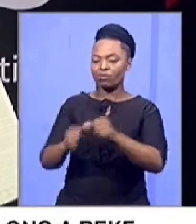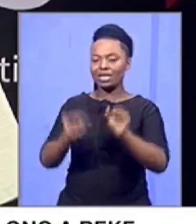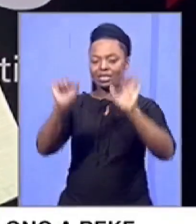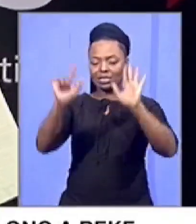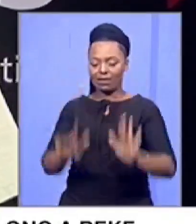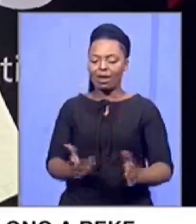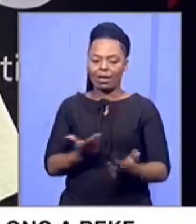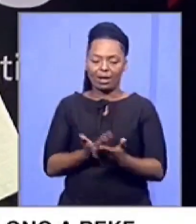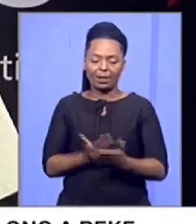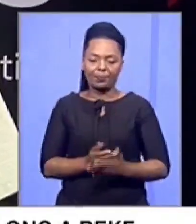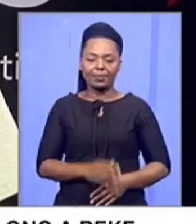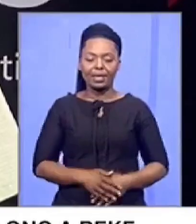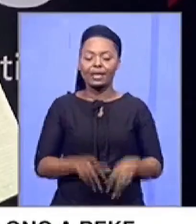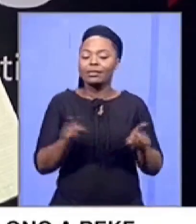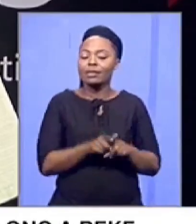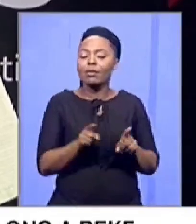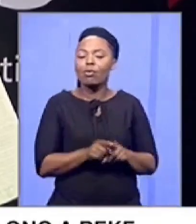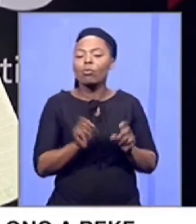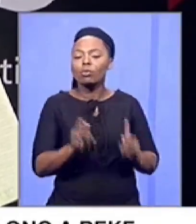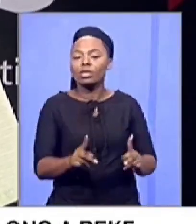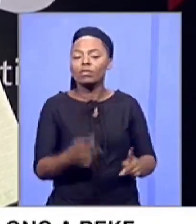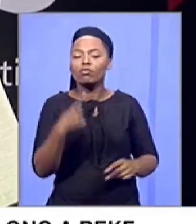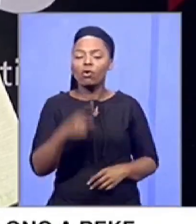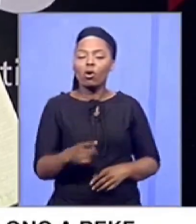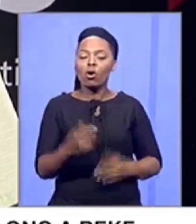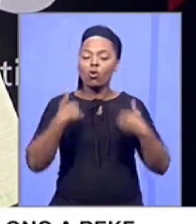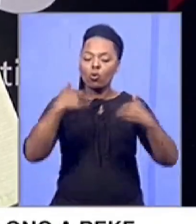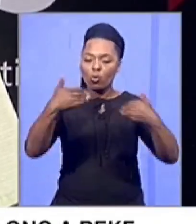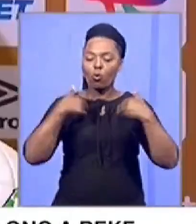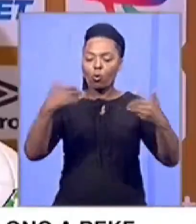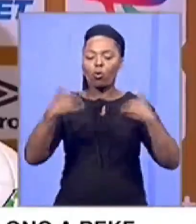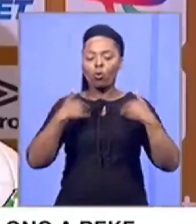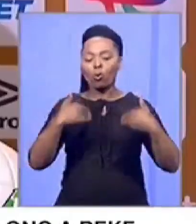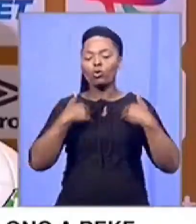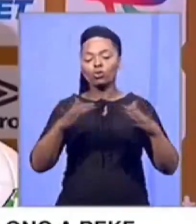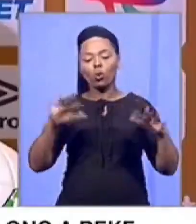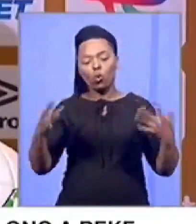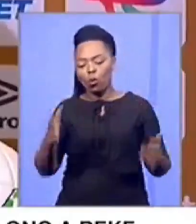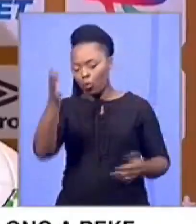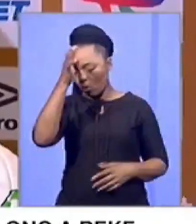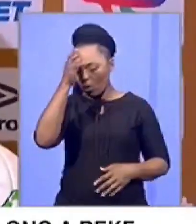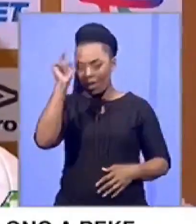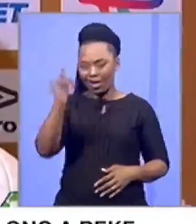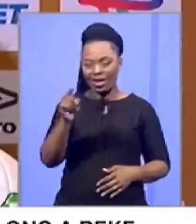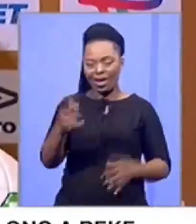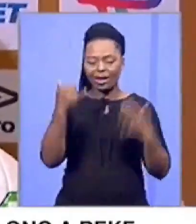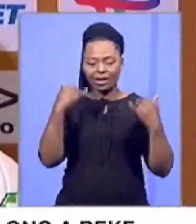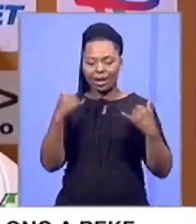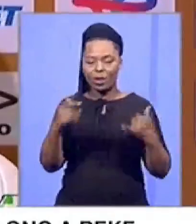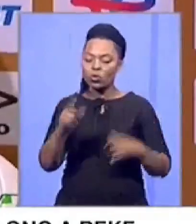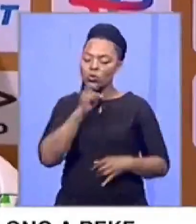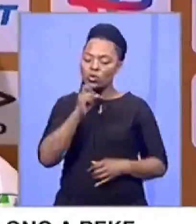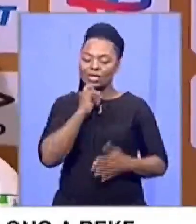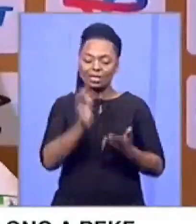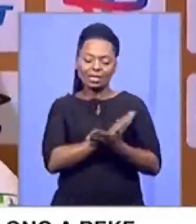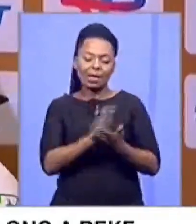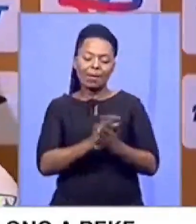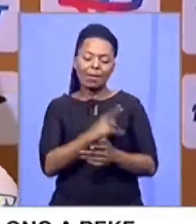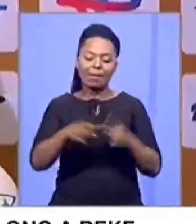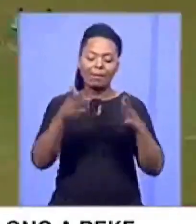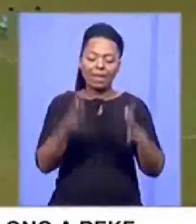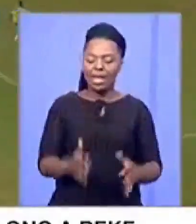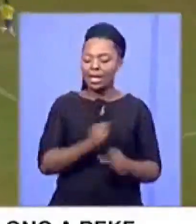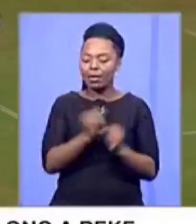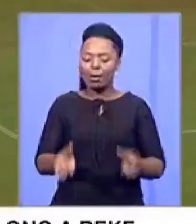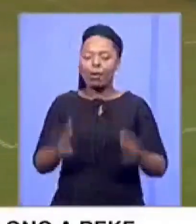supileng empa hape ke monyetla ho ba kwetlisi ba sehlopha kapa yena mokwetlisi Rulane Mokoena hore a sebedise dipapadi tse ding tse leng hore ha